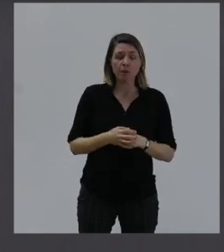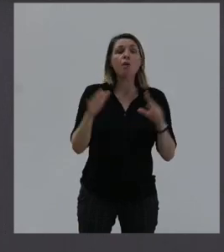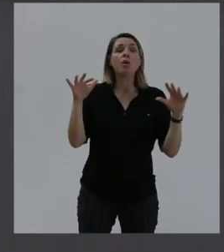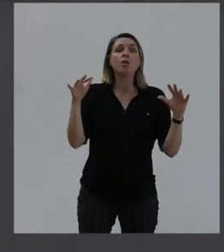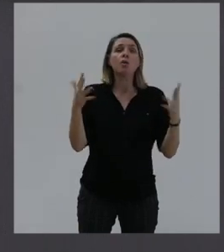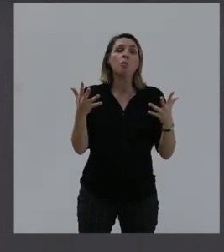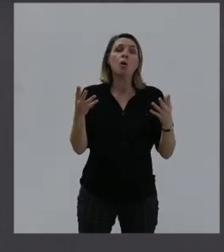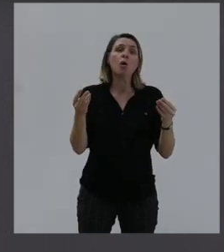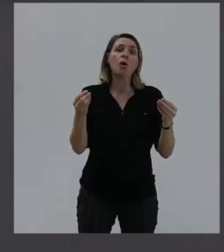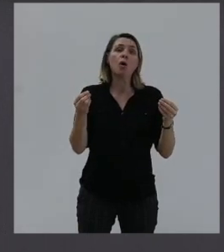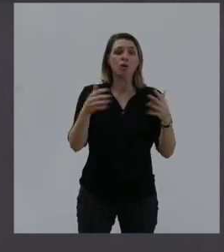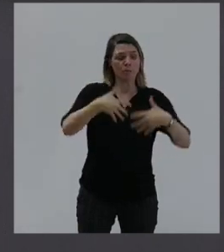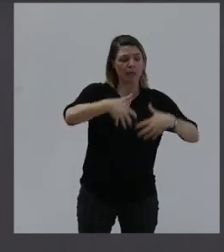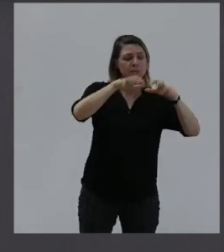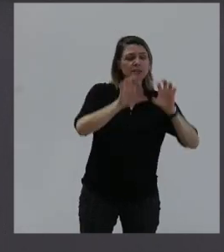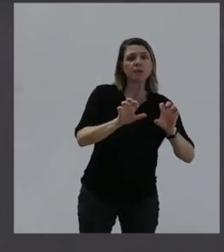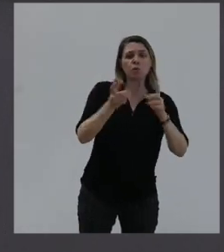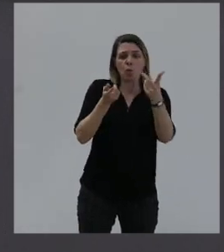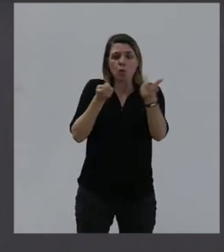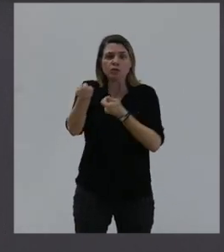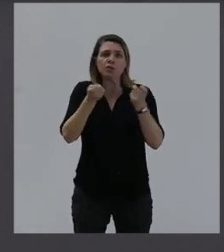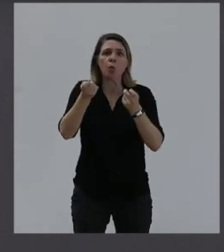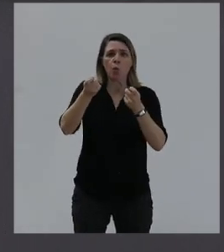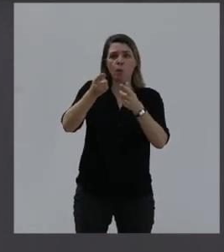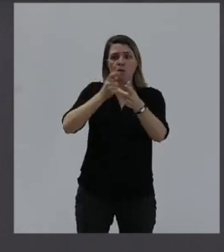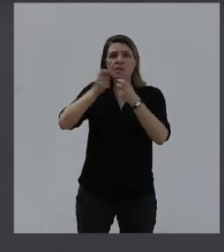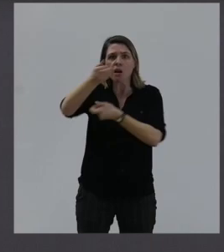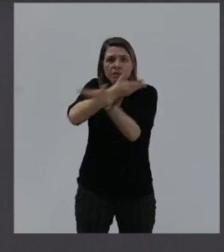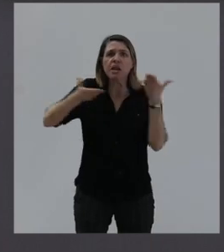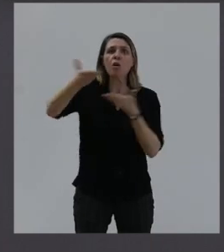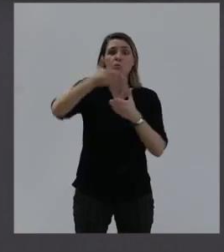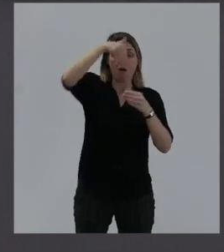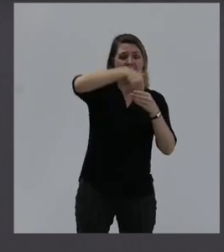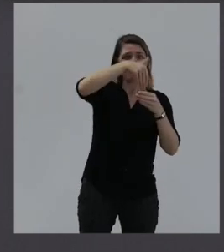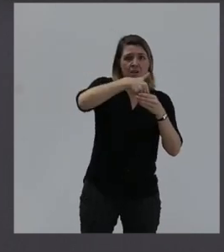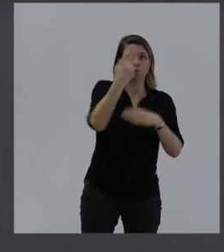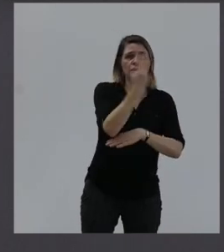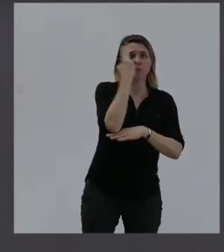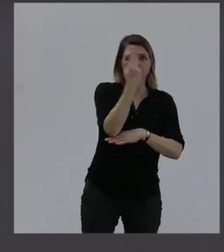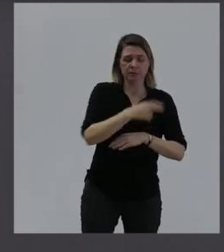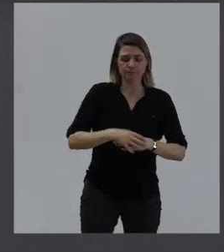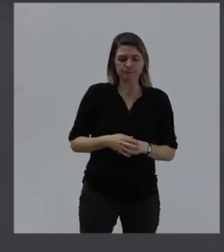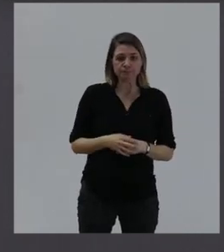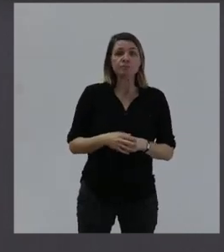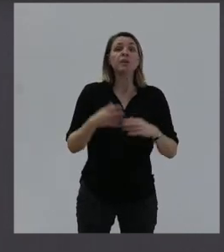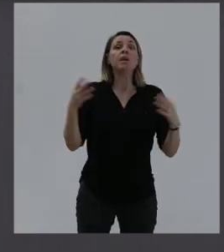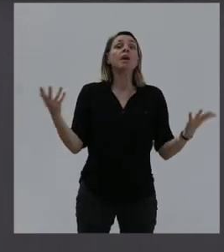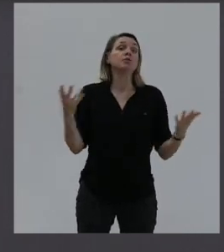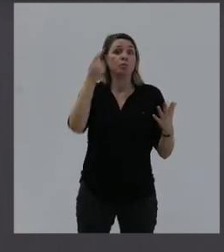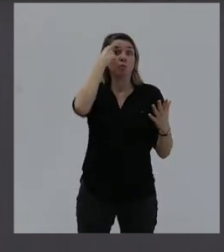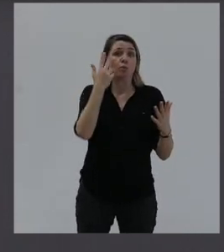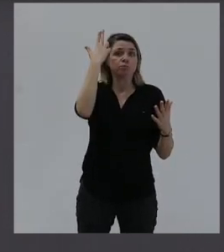envisage l'administration de l'université, la gestion, le dialogue en interne. Et donc, pour démarrer par un